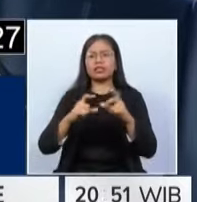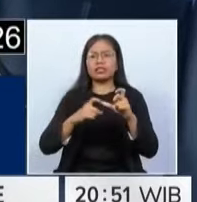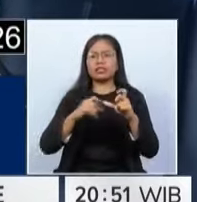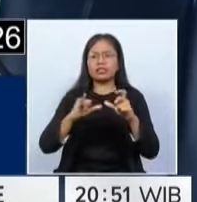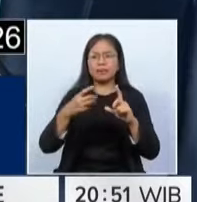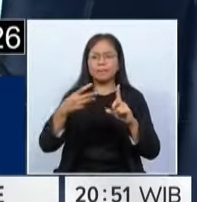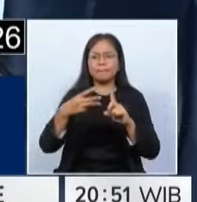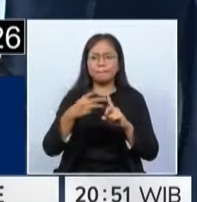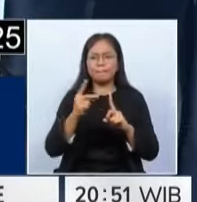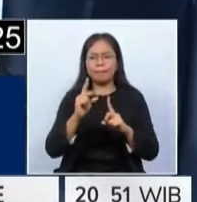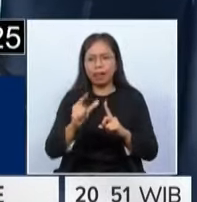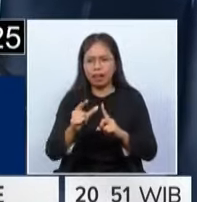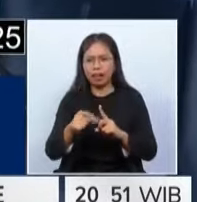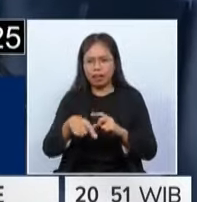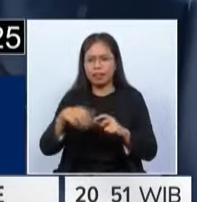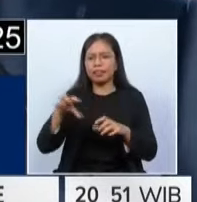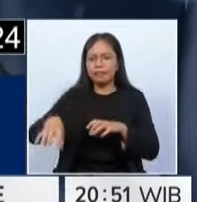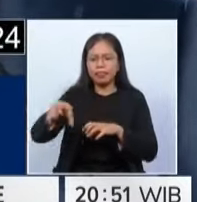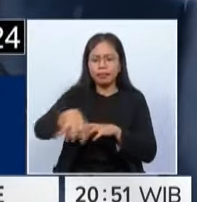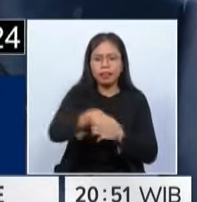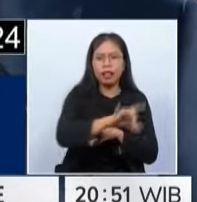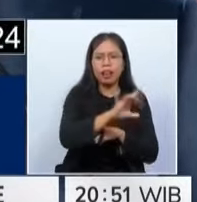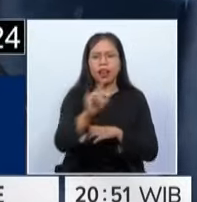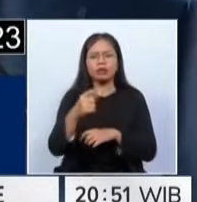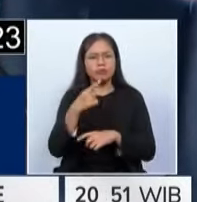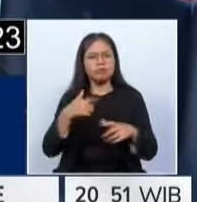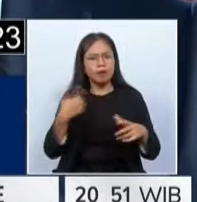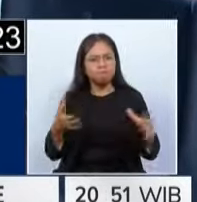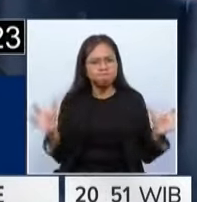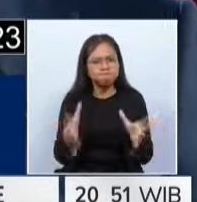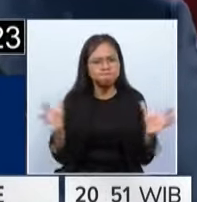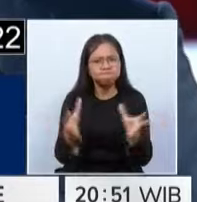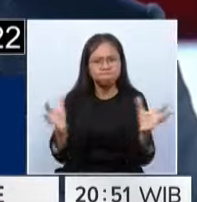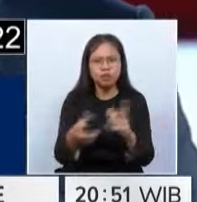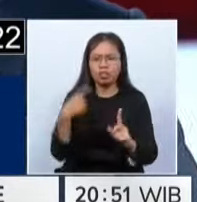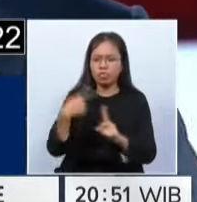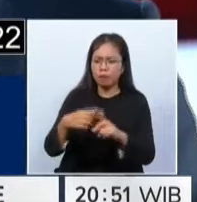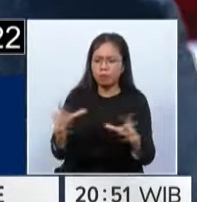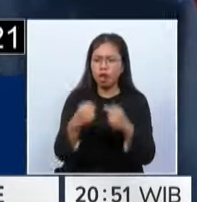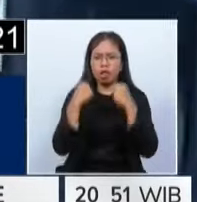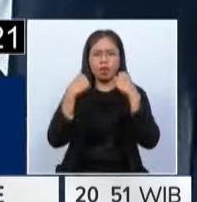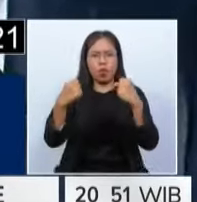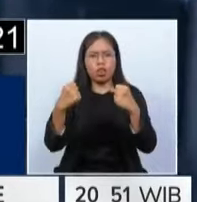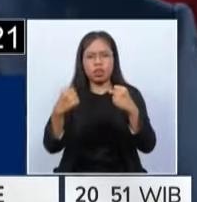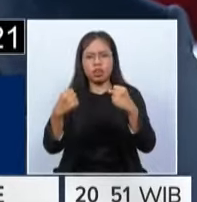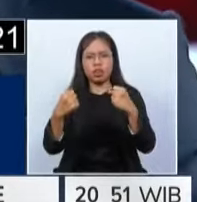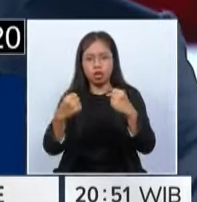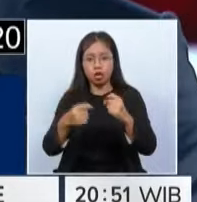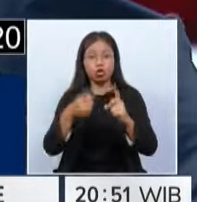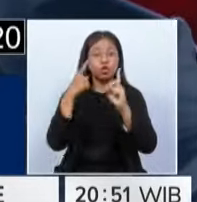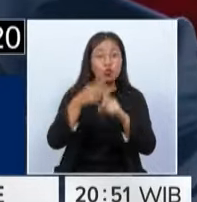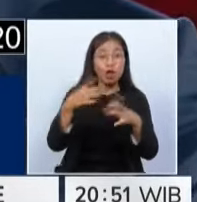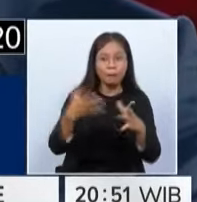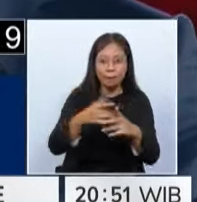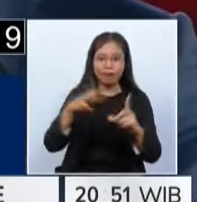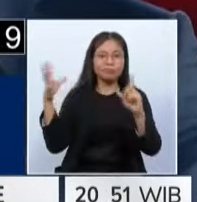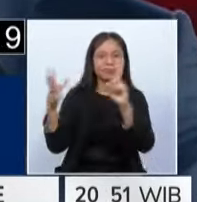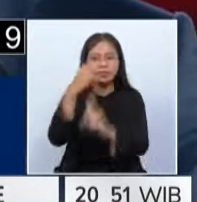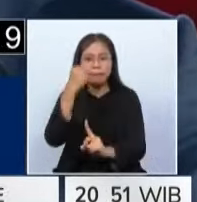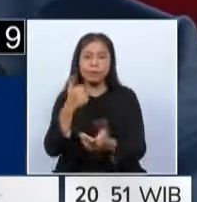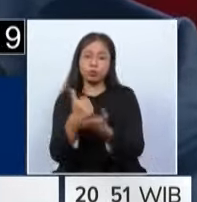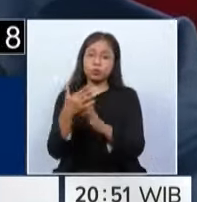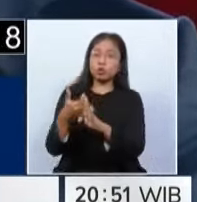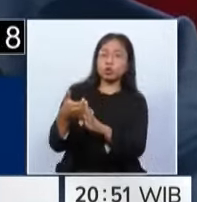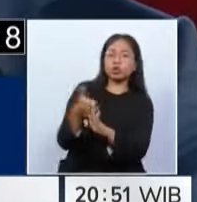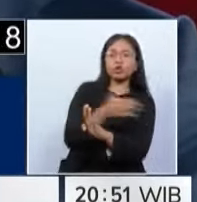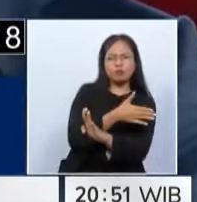kemudian itu bisa kita optimalkan betul-betul rasa-rasanya apa yang kita capai dari minimum essential